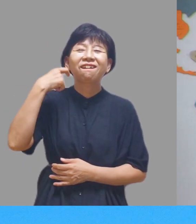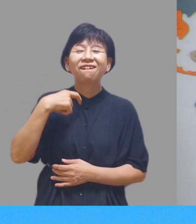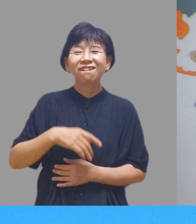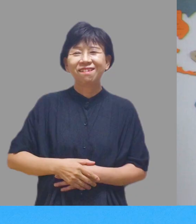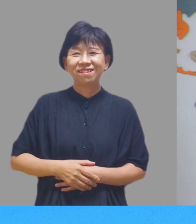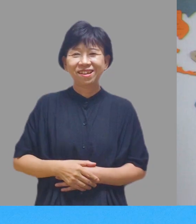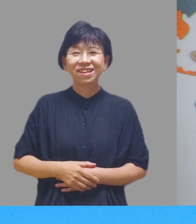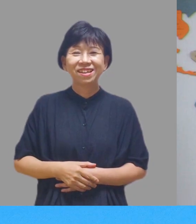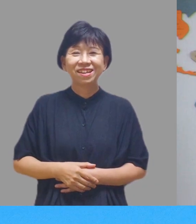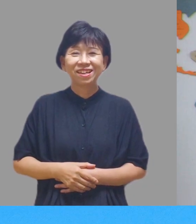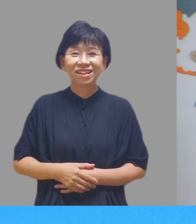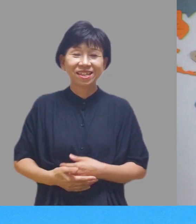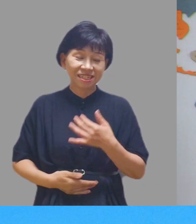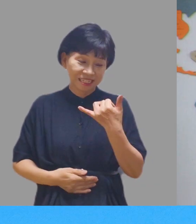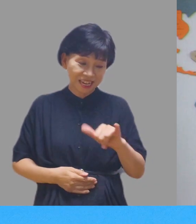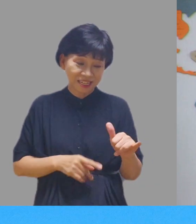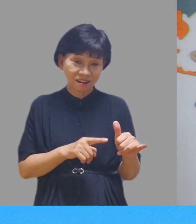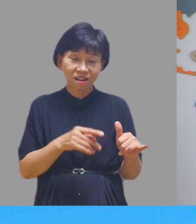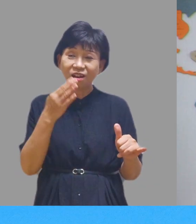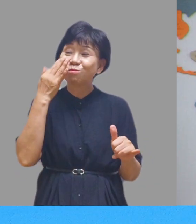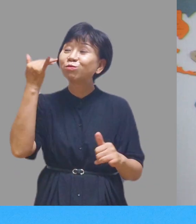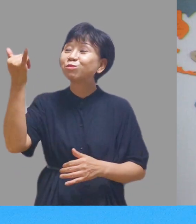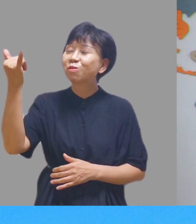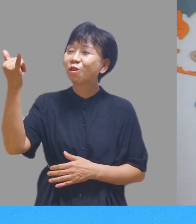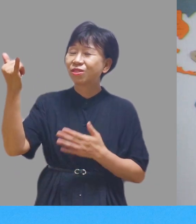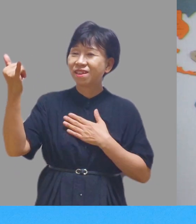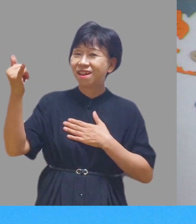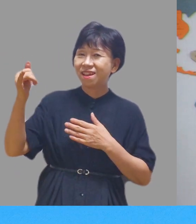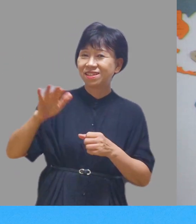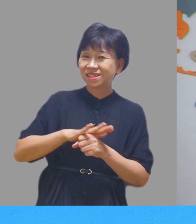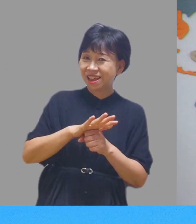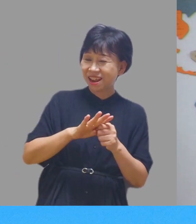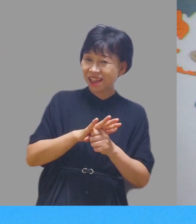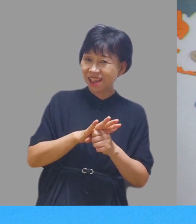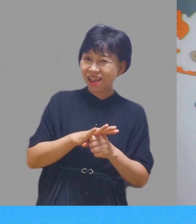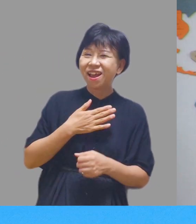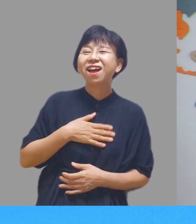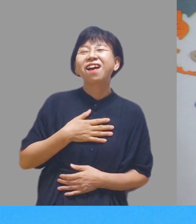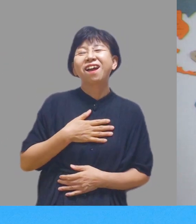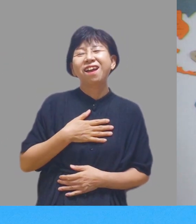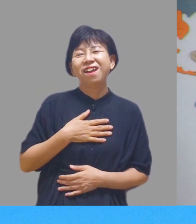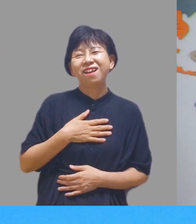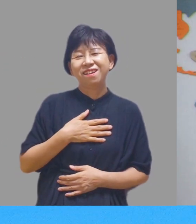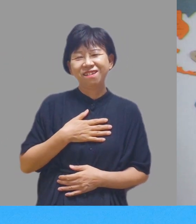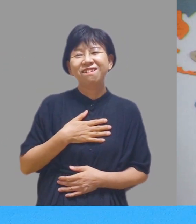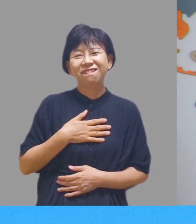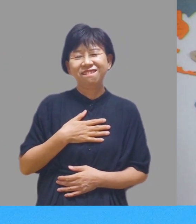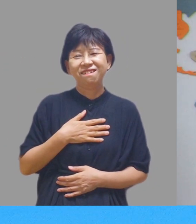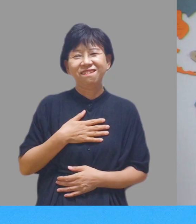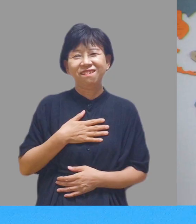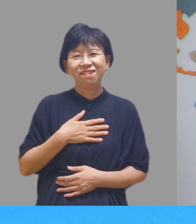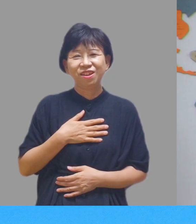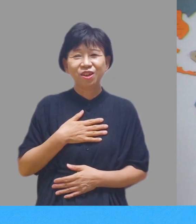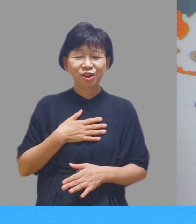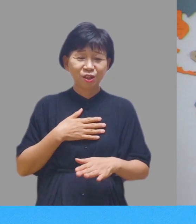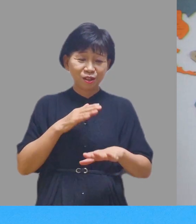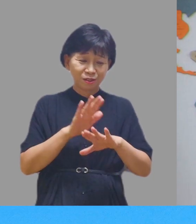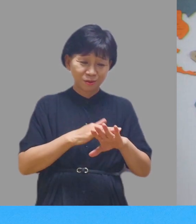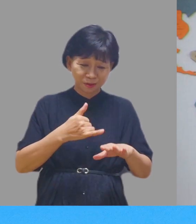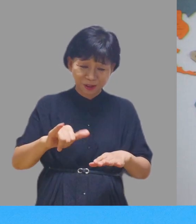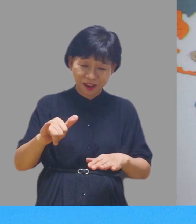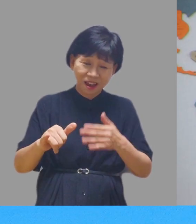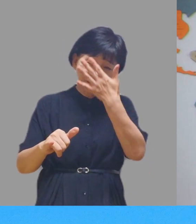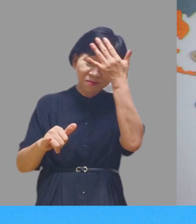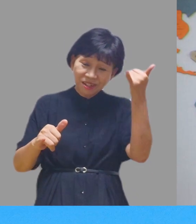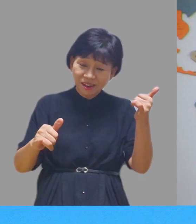놀랍죠. 자식이요, 부모가 나를 사랑한다는 걸 알아요. 손자, 손녀가 할머니, 할아버지가 나를 얼마나